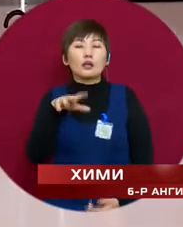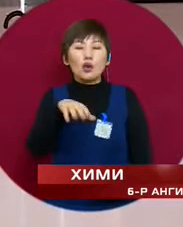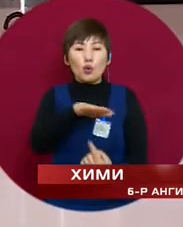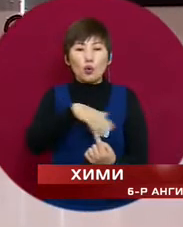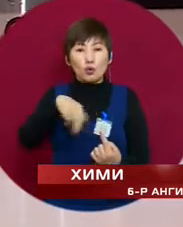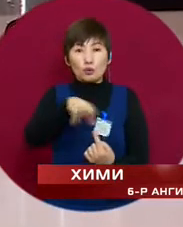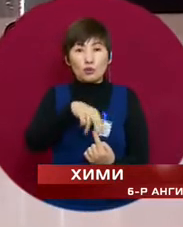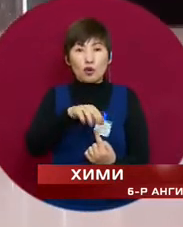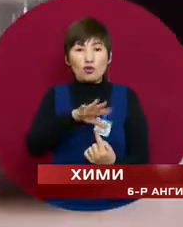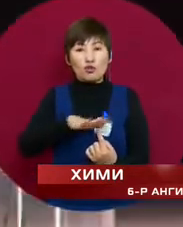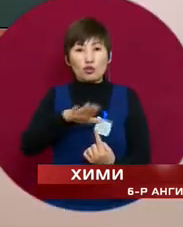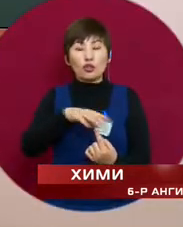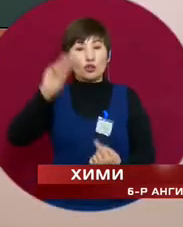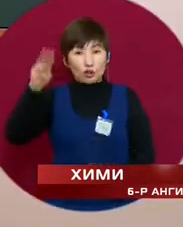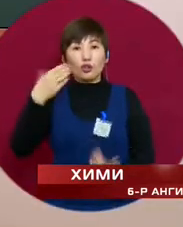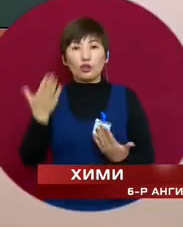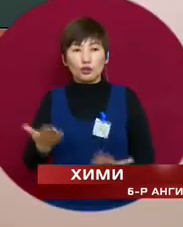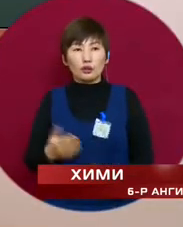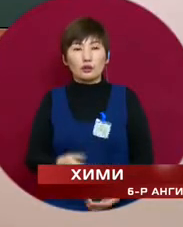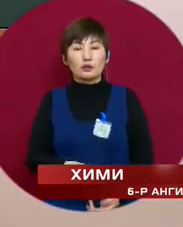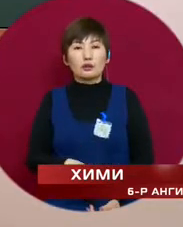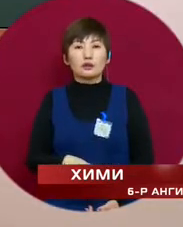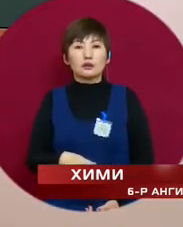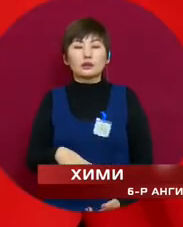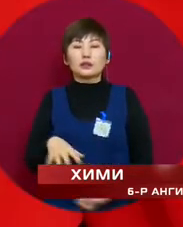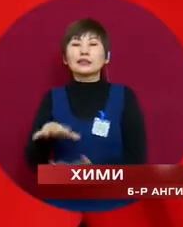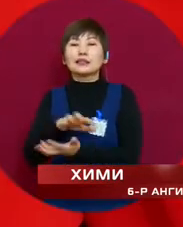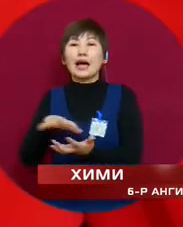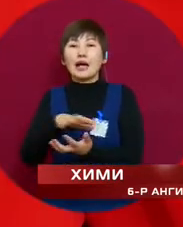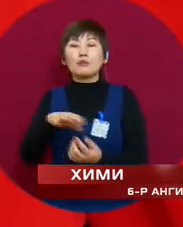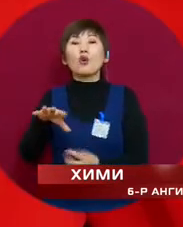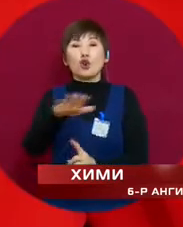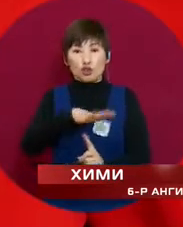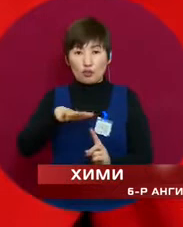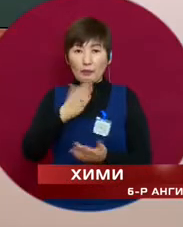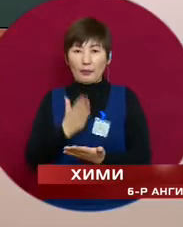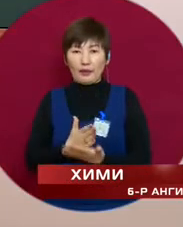орчинг тодорхойлъё. Сахар нь сармаг орчинтой байна.